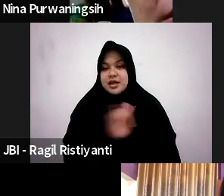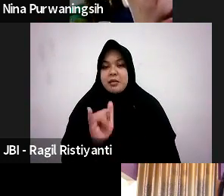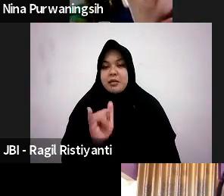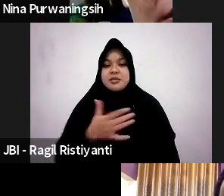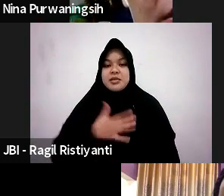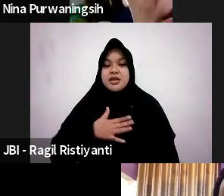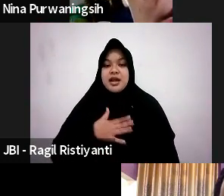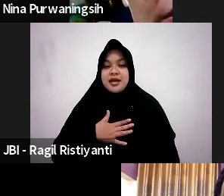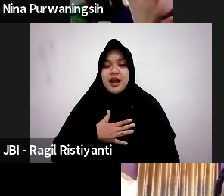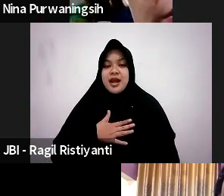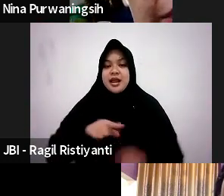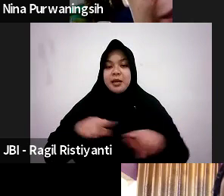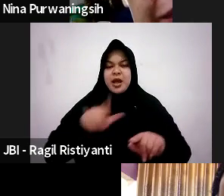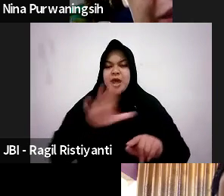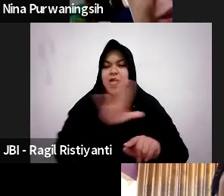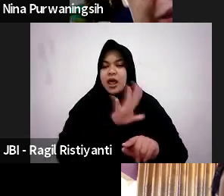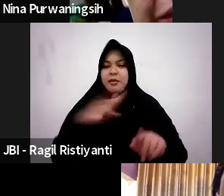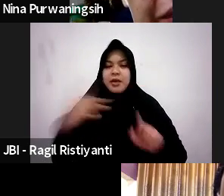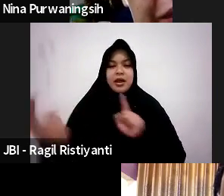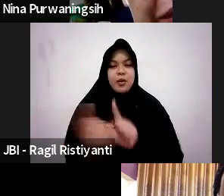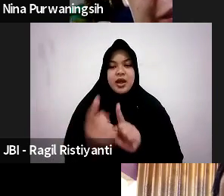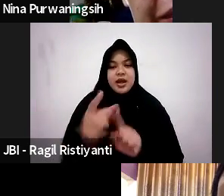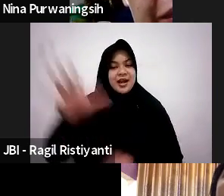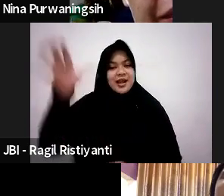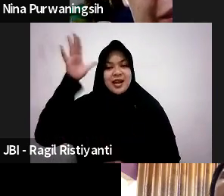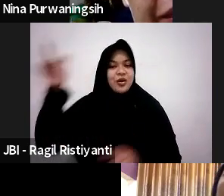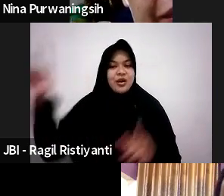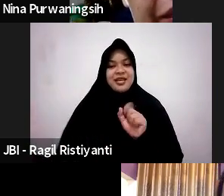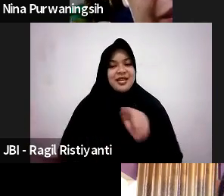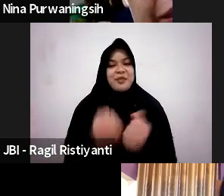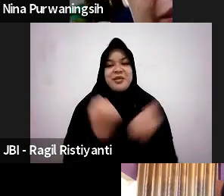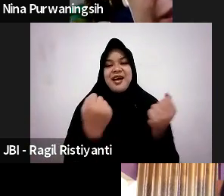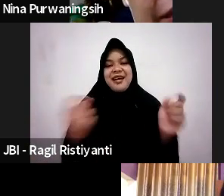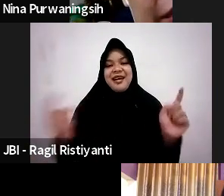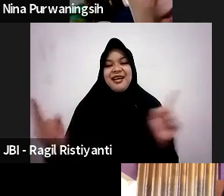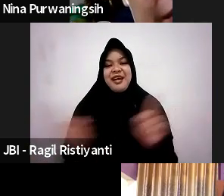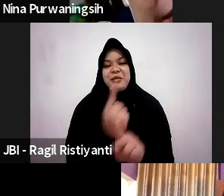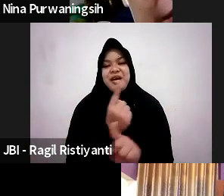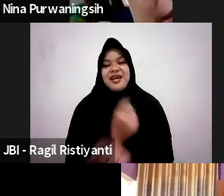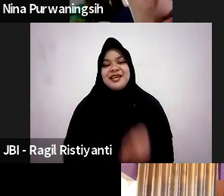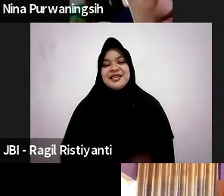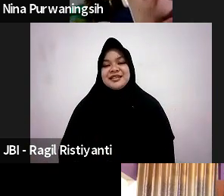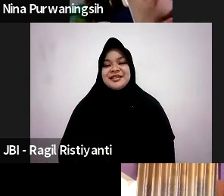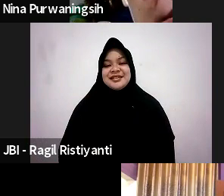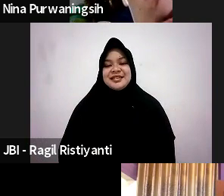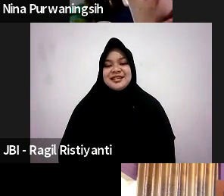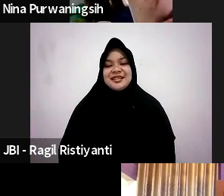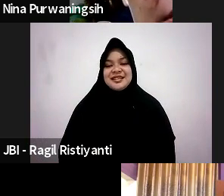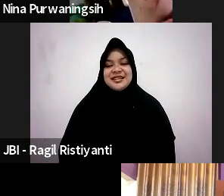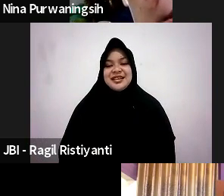tapi karena kami lama nggak ketemu kita nggak tahu belum tabrakan lagi ya Bang ya HAM